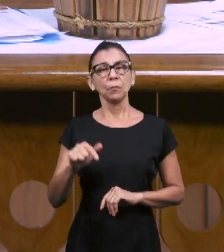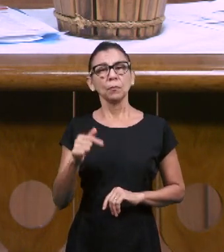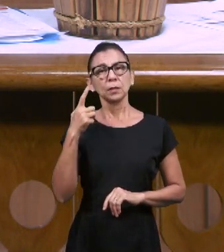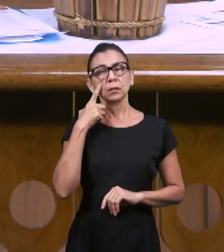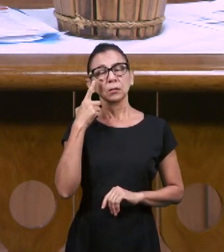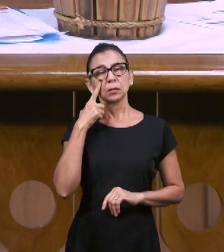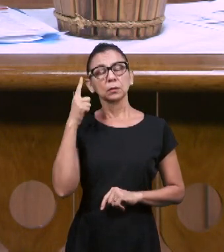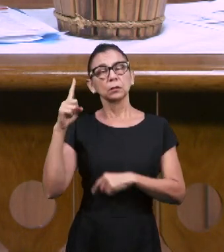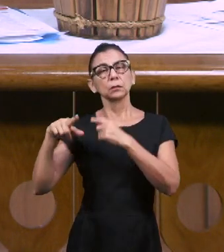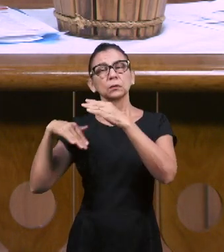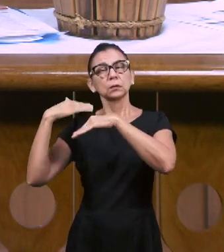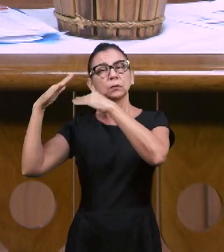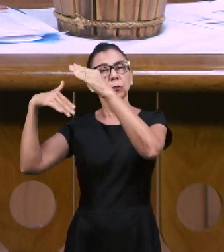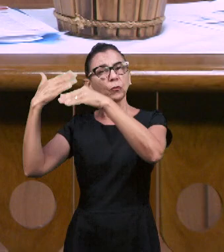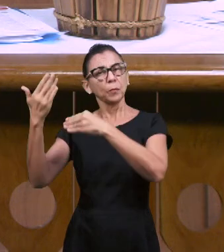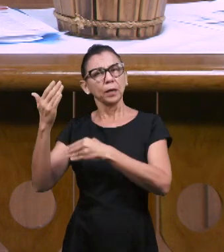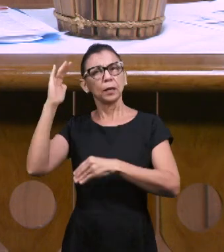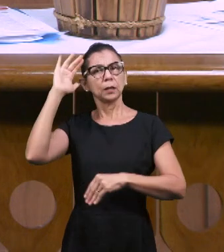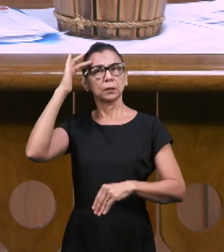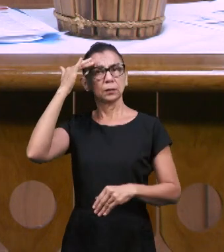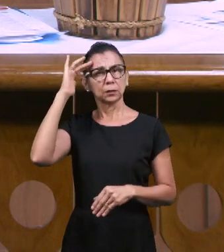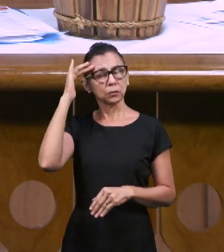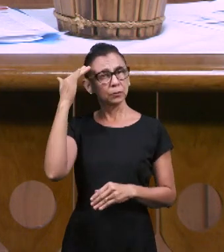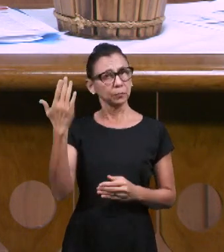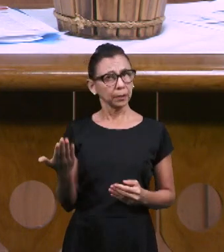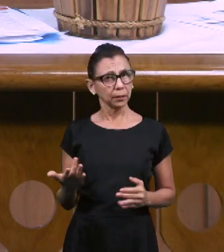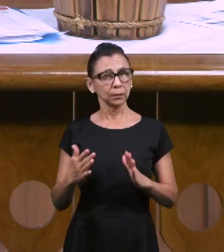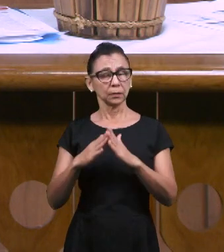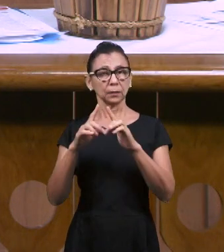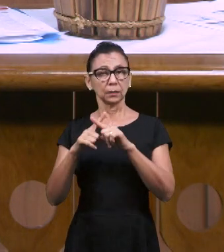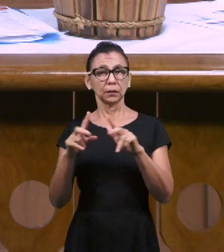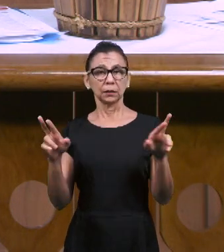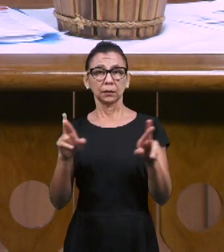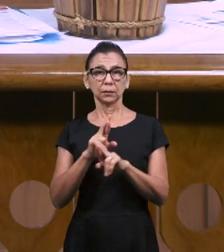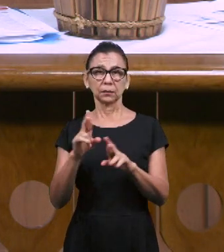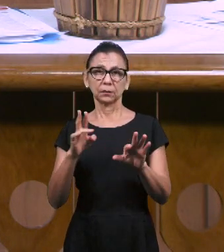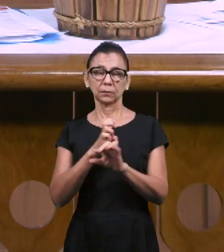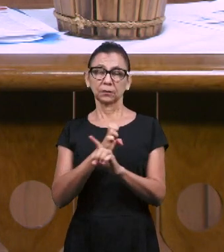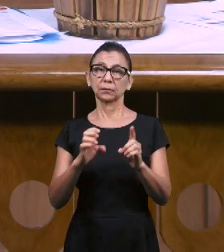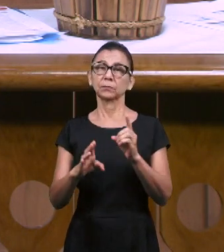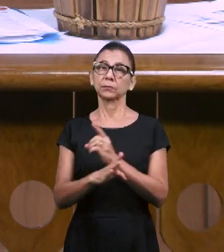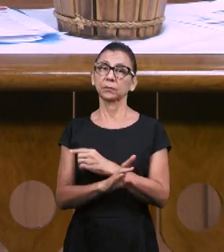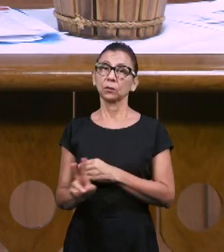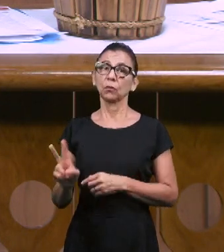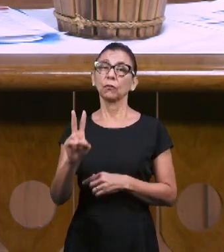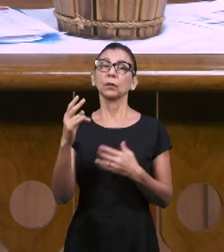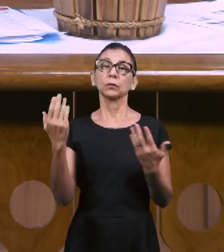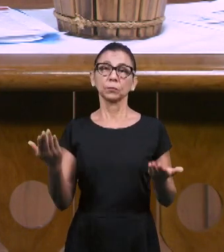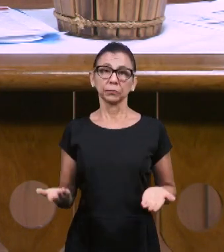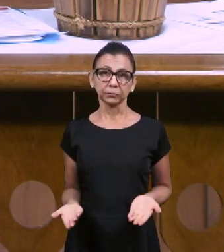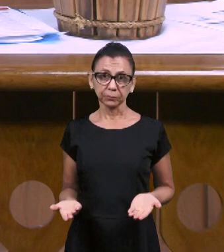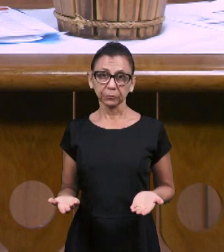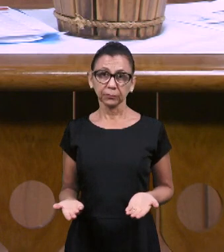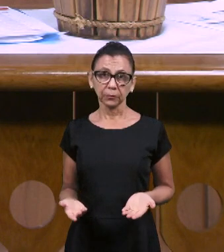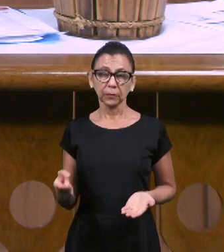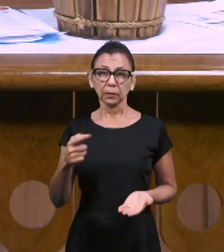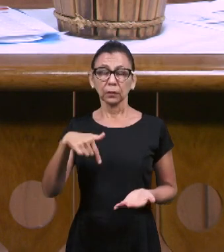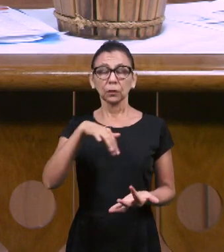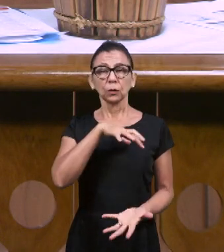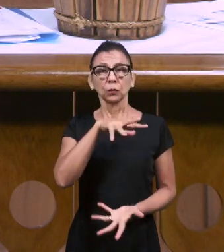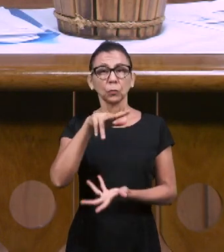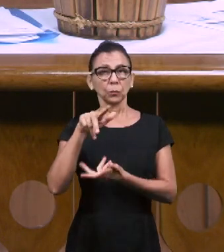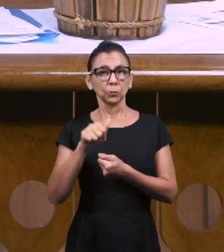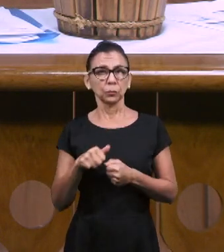croissance dans la compréhension des églises par rapport à l'école biblique dominicale et la valeur qu'on lui